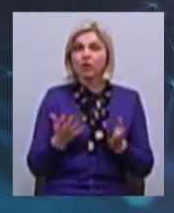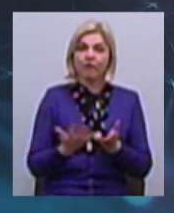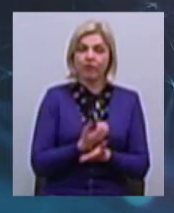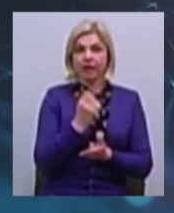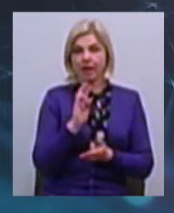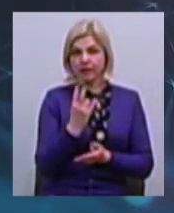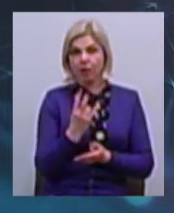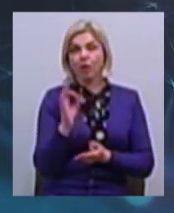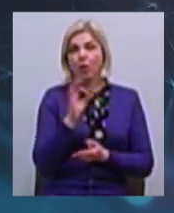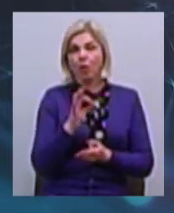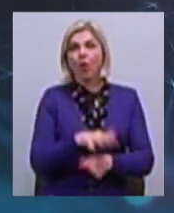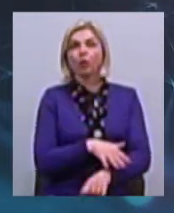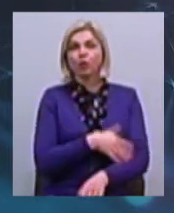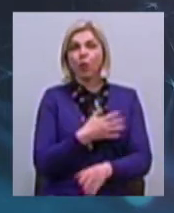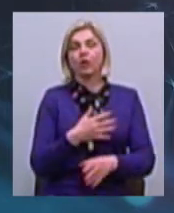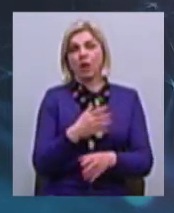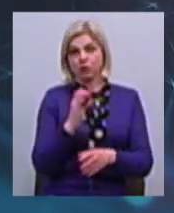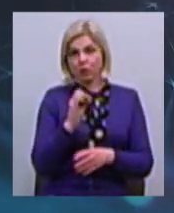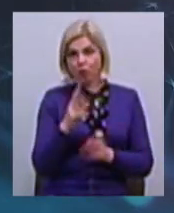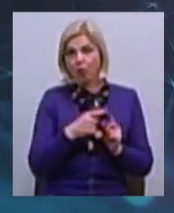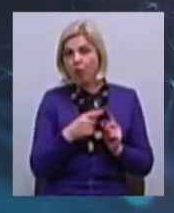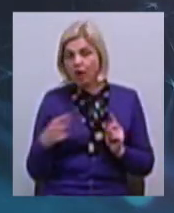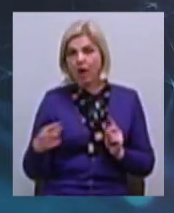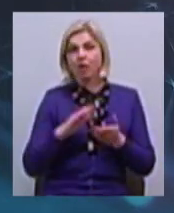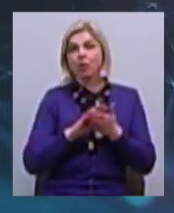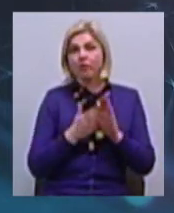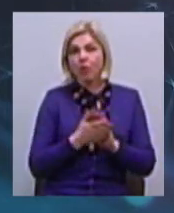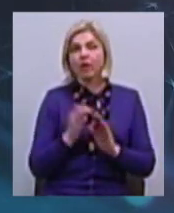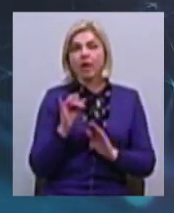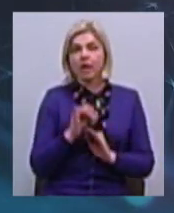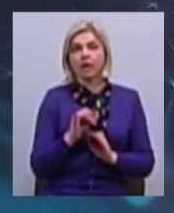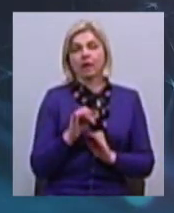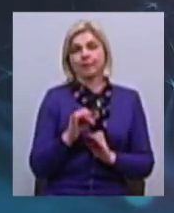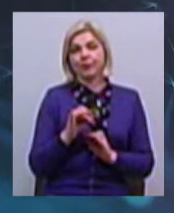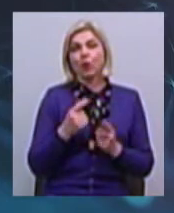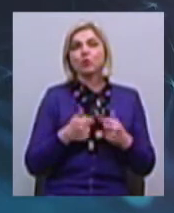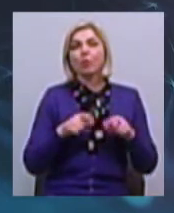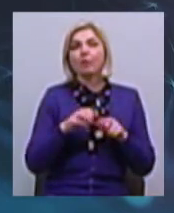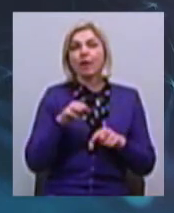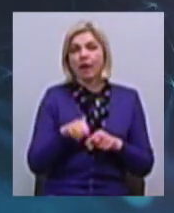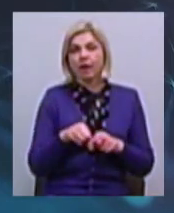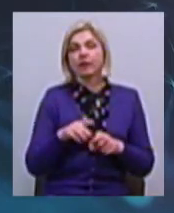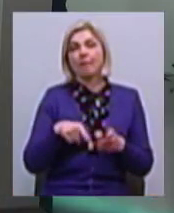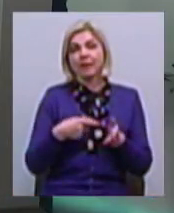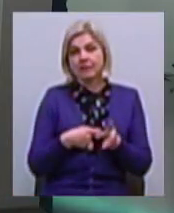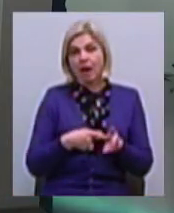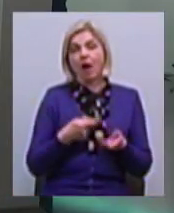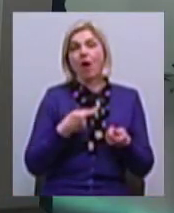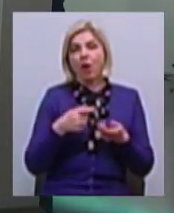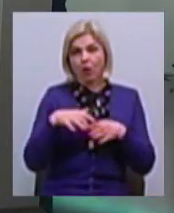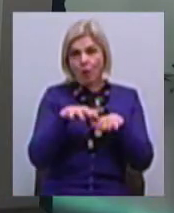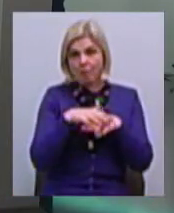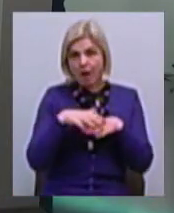портів у довготривалу концесію, і про те, яку користь від діяльності суб'єктів морегосподарського комплексу має міська громада, сьогодні говоримо з нашим